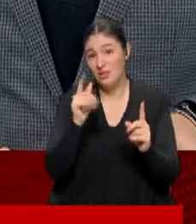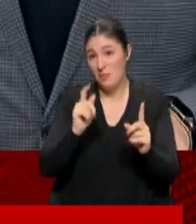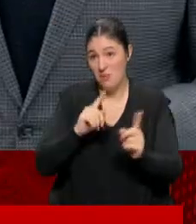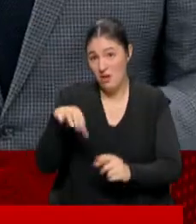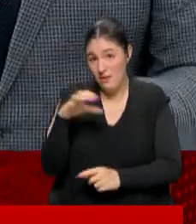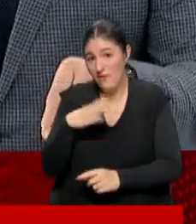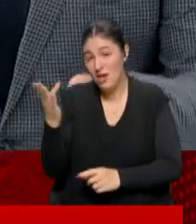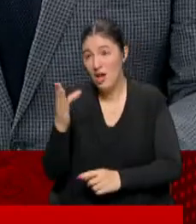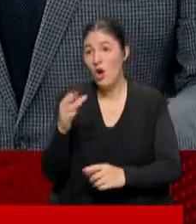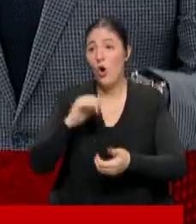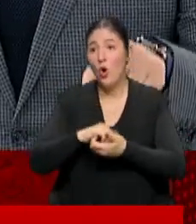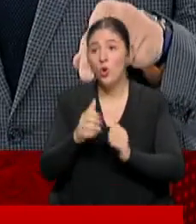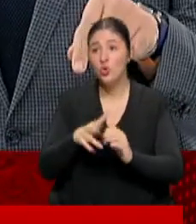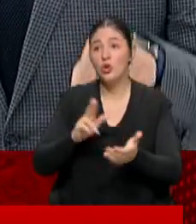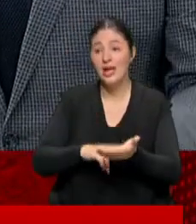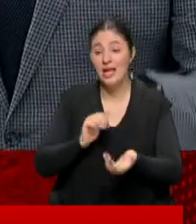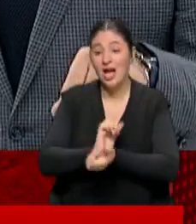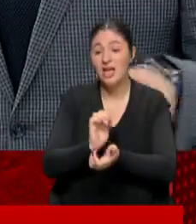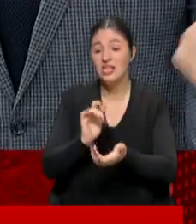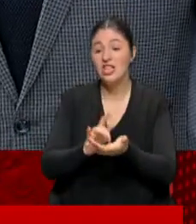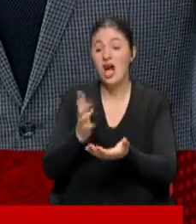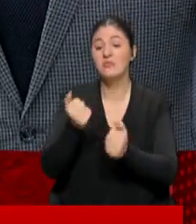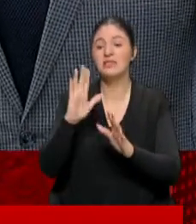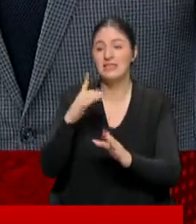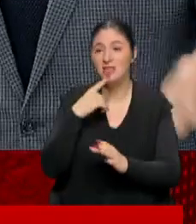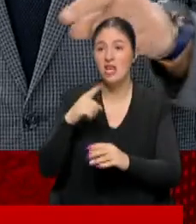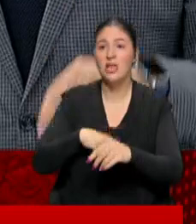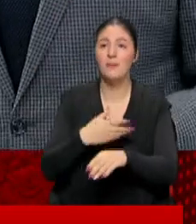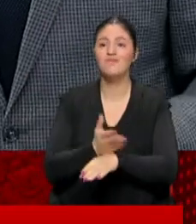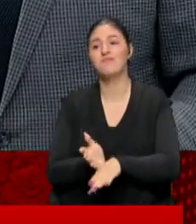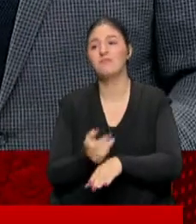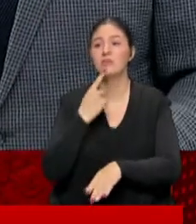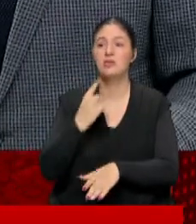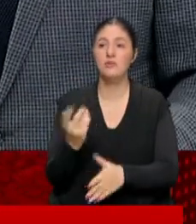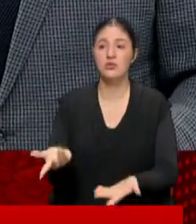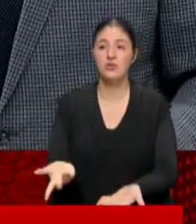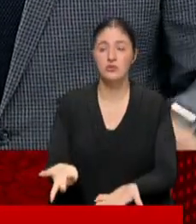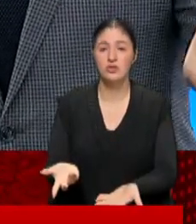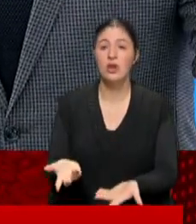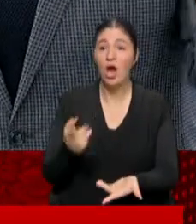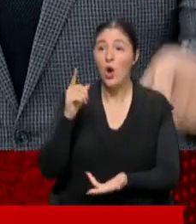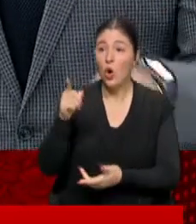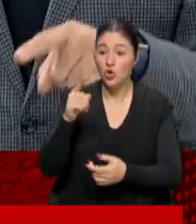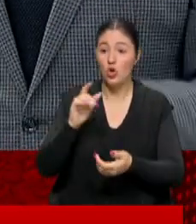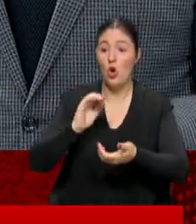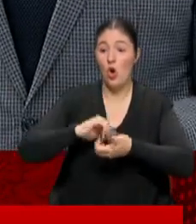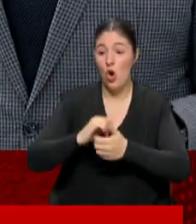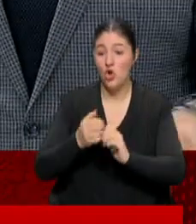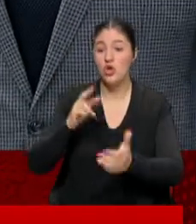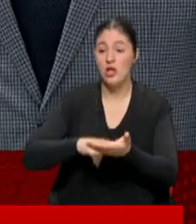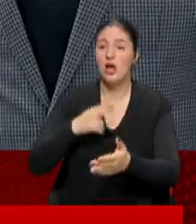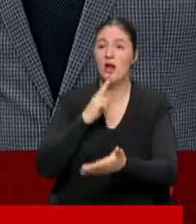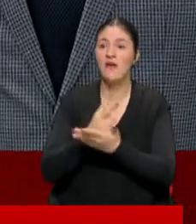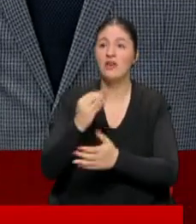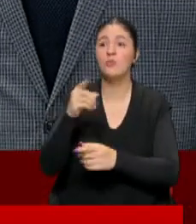ya örgüt üyeliğinden ceza almasın diye zaman aşımına uğrattı eğer o gün örgüt üyeliği kararı